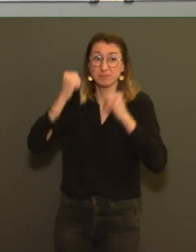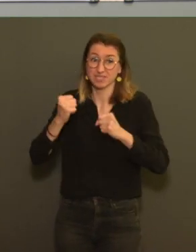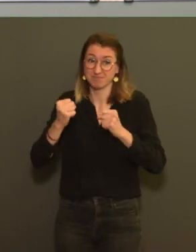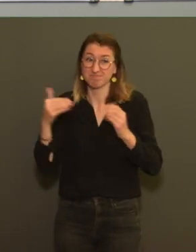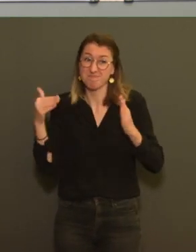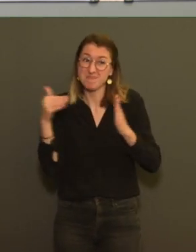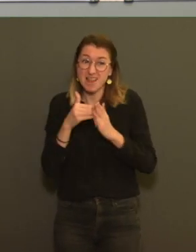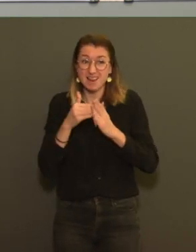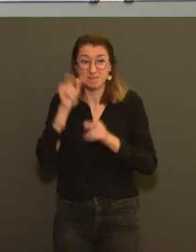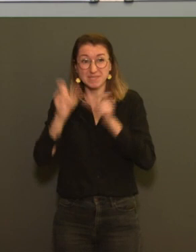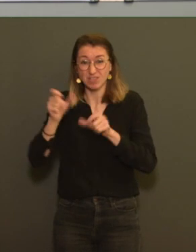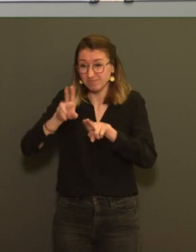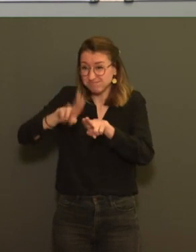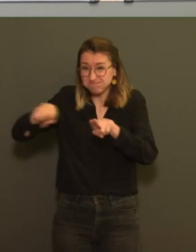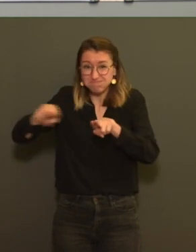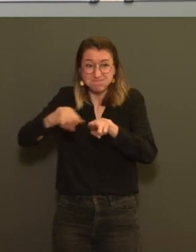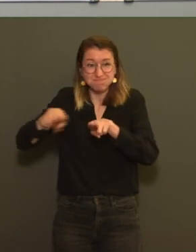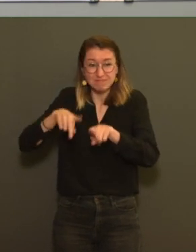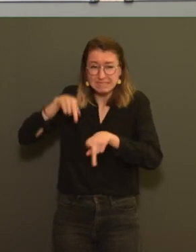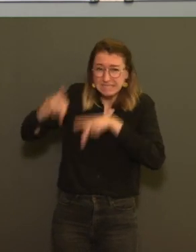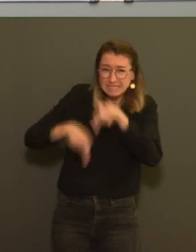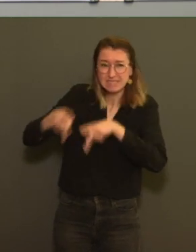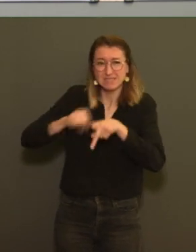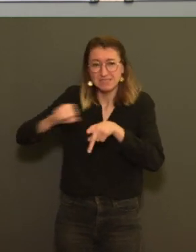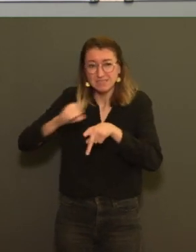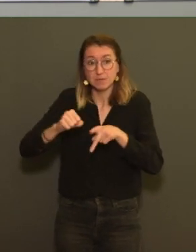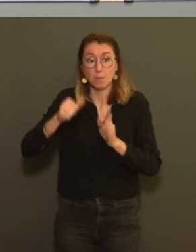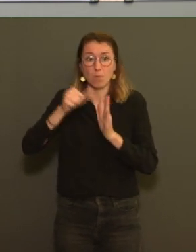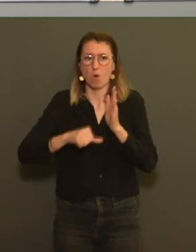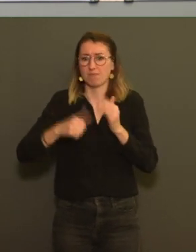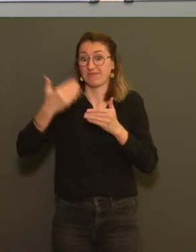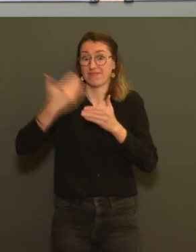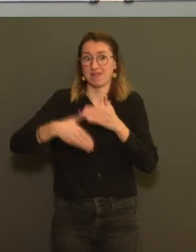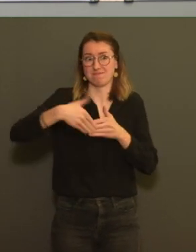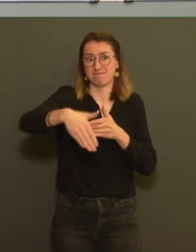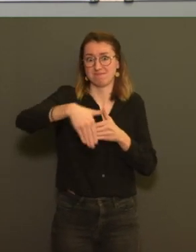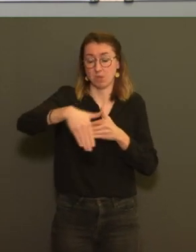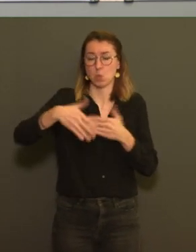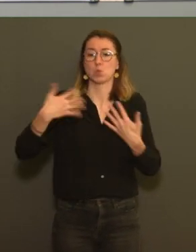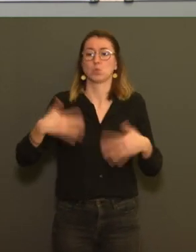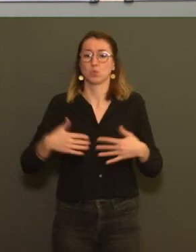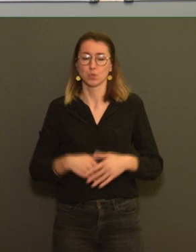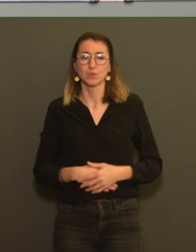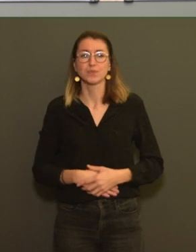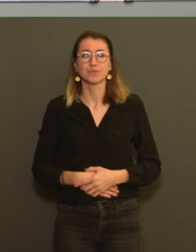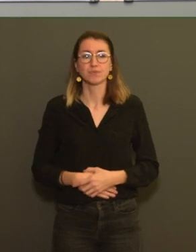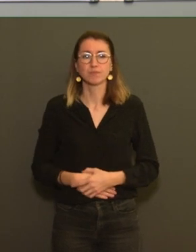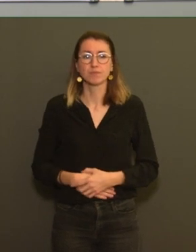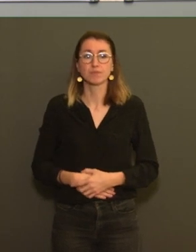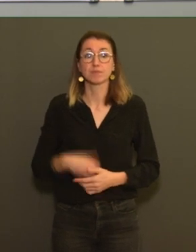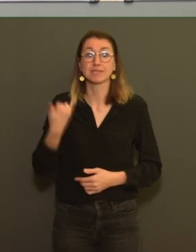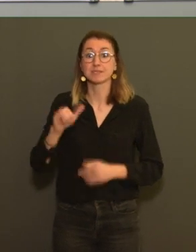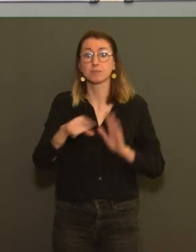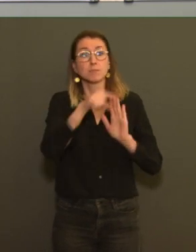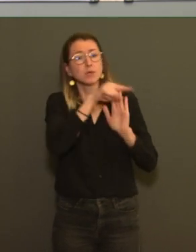hospitalisés d'ici la fin du mois. Et si les mesures qui sont mises en place et le respect de ces mesures ne s'avèrent